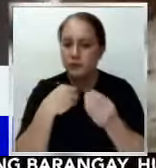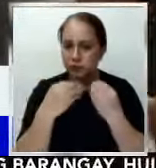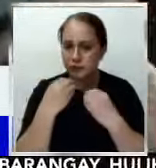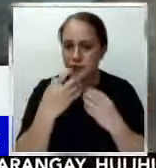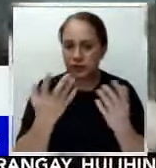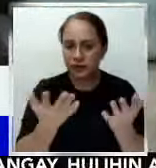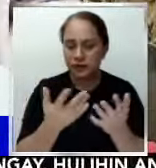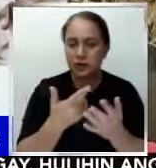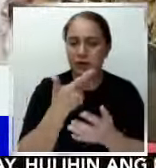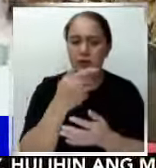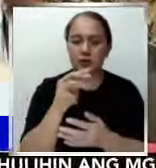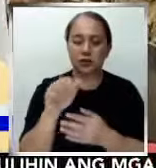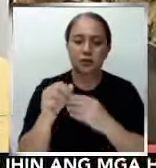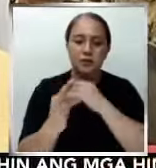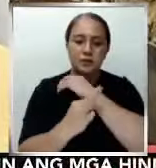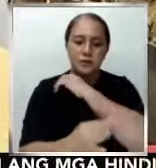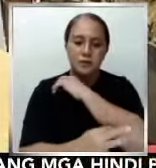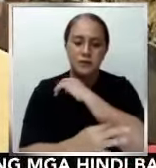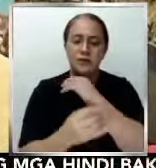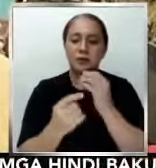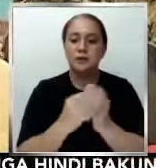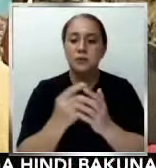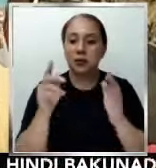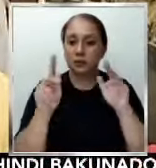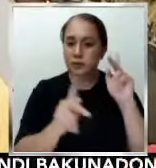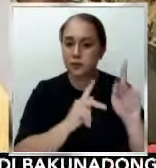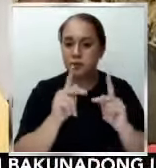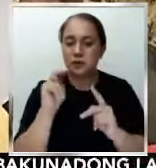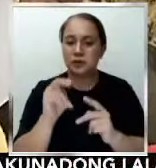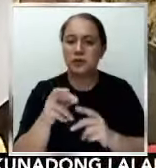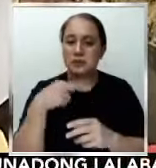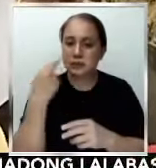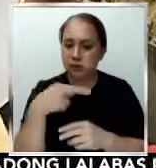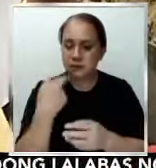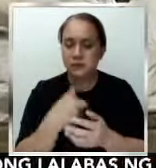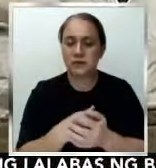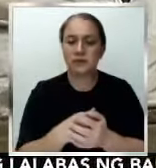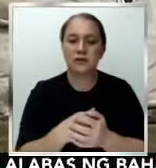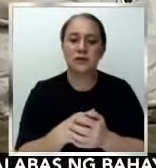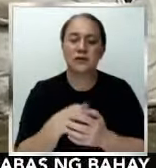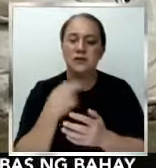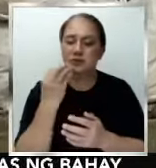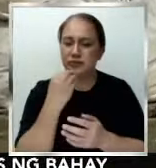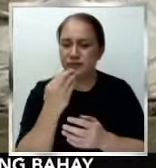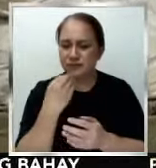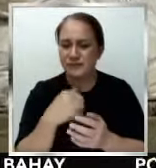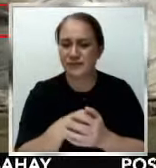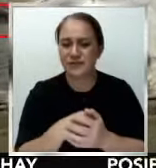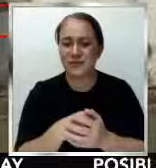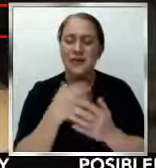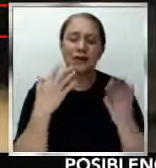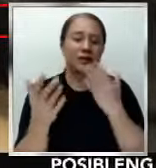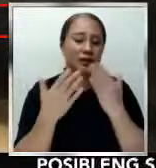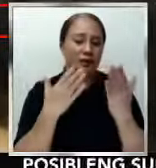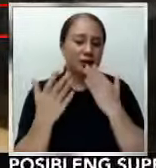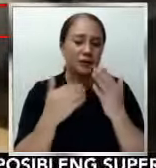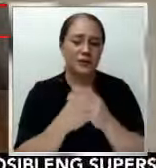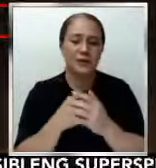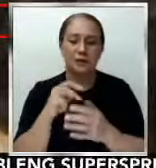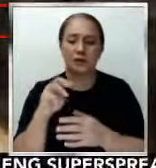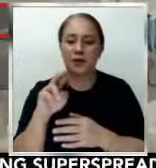GMA Foundation. Ang tao rito ang kailangan bigas ay pagkain. Maraming salamat din sa Mariwasa